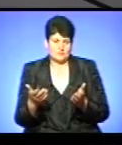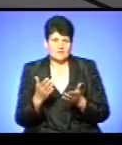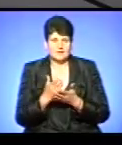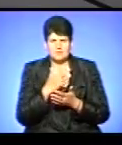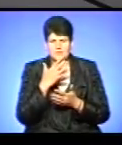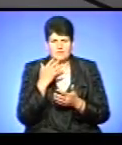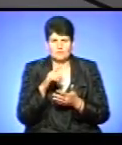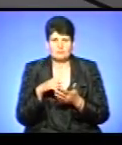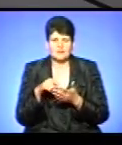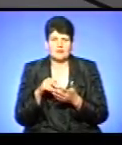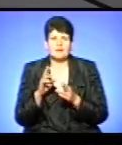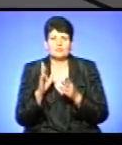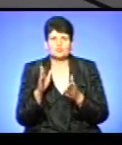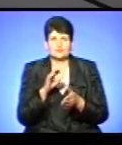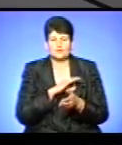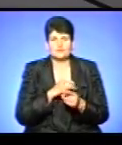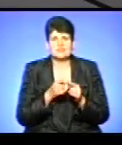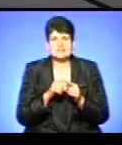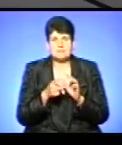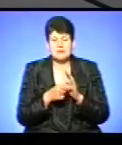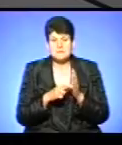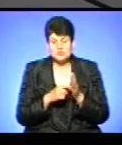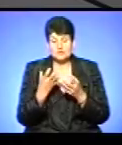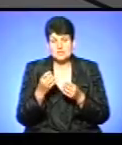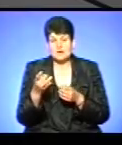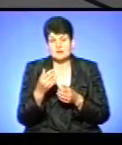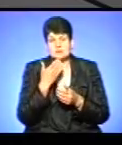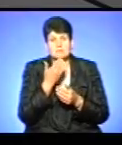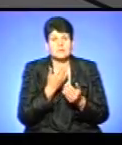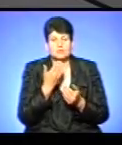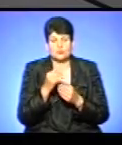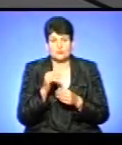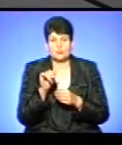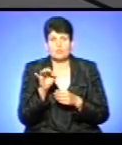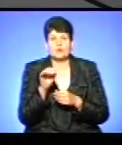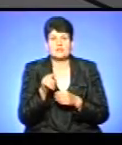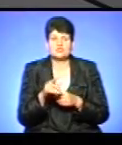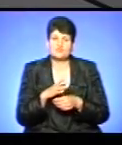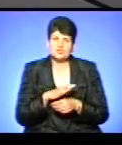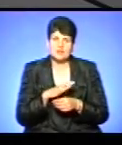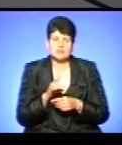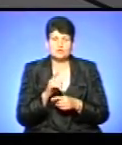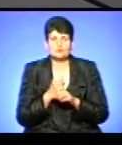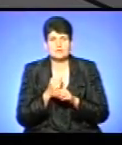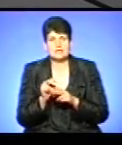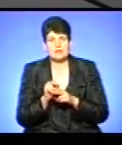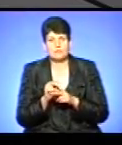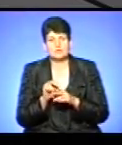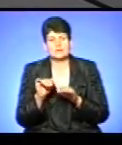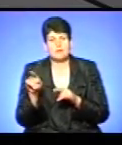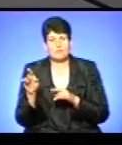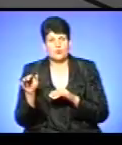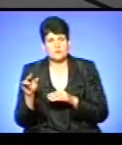запитань, як будуть використовувати це приміщення, тому я ще раз запитую про те, чи ви чекаєте, щоб розробити ремонт і там потім